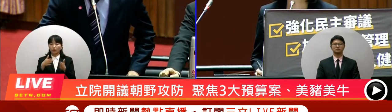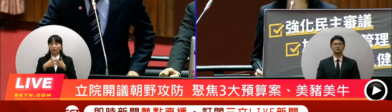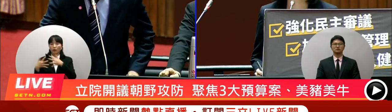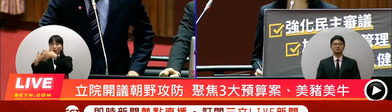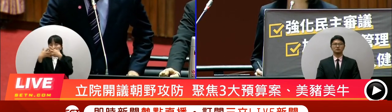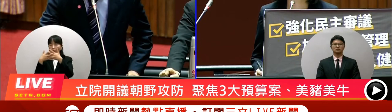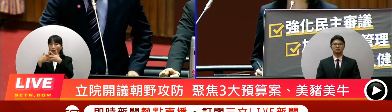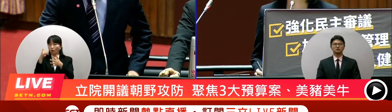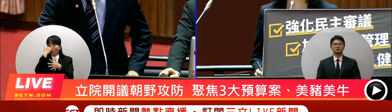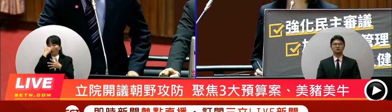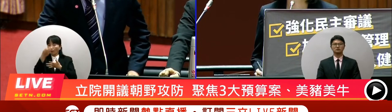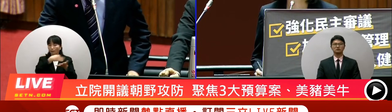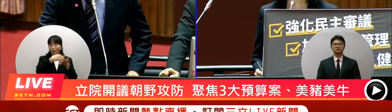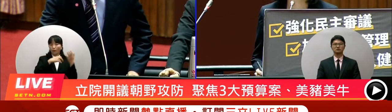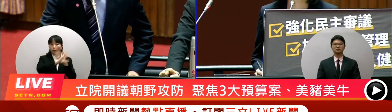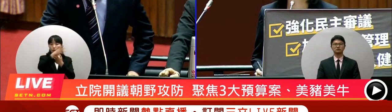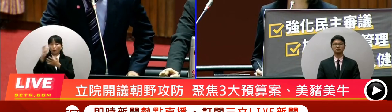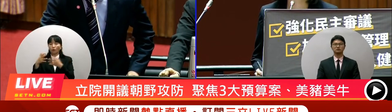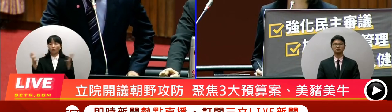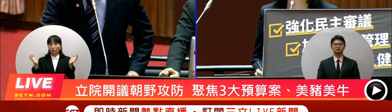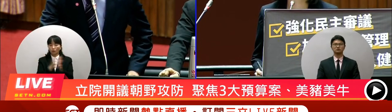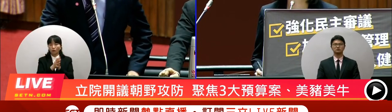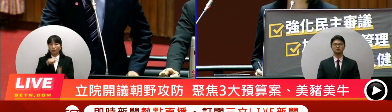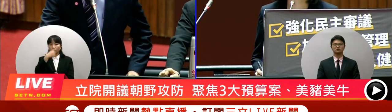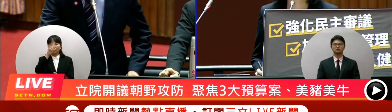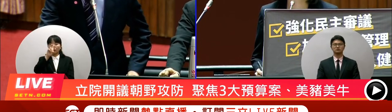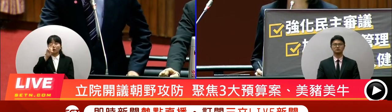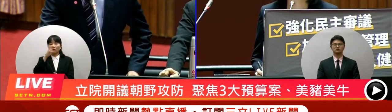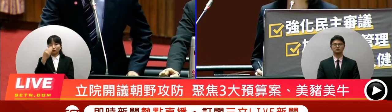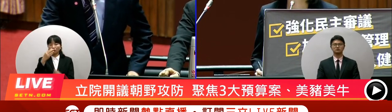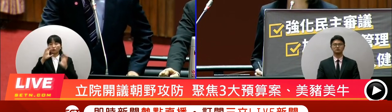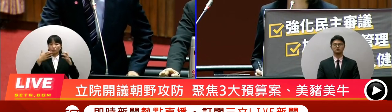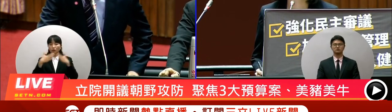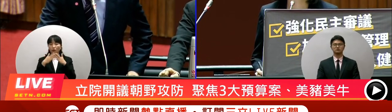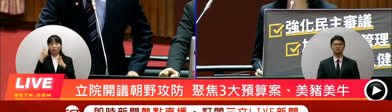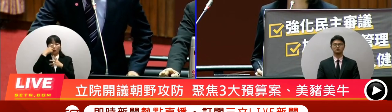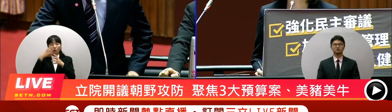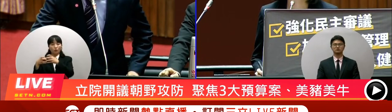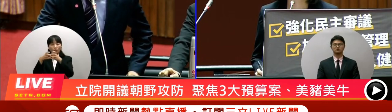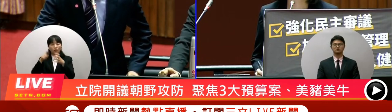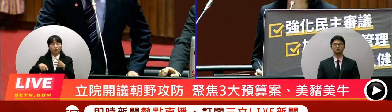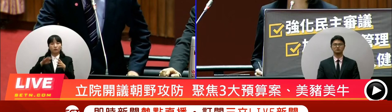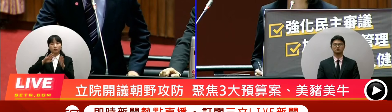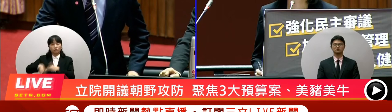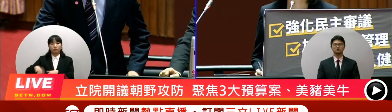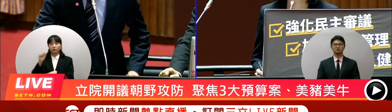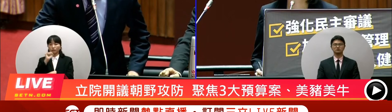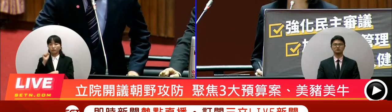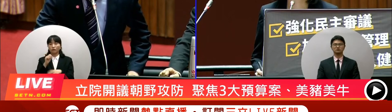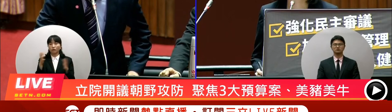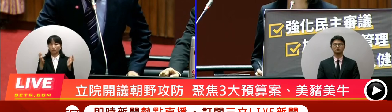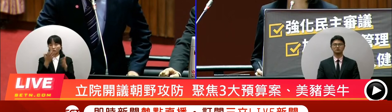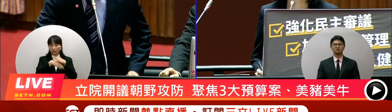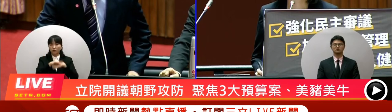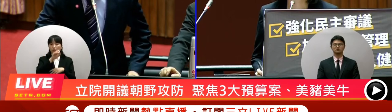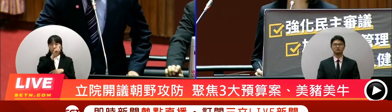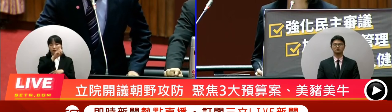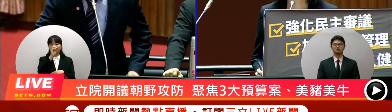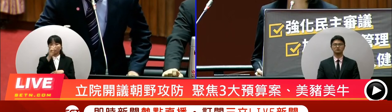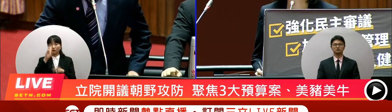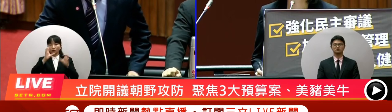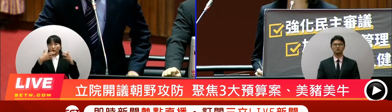国的猪肉卖到全世界有129个国家。扣掉欧盟大概不能使用以外，有101个国家